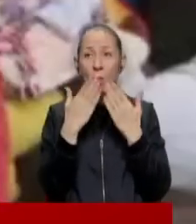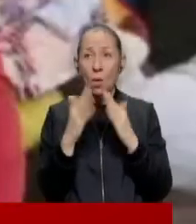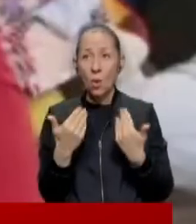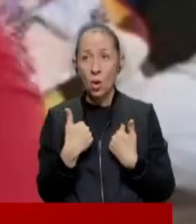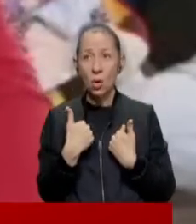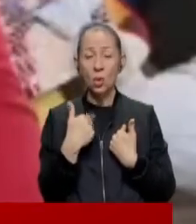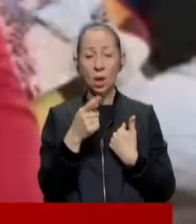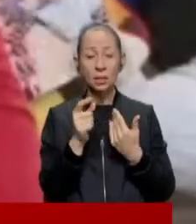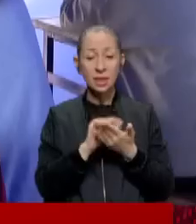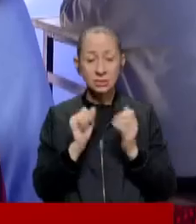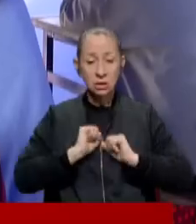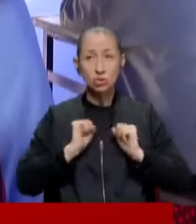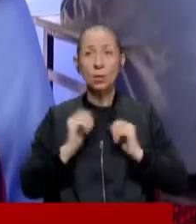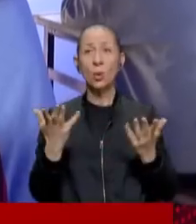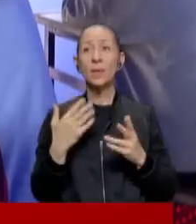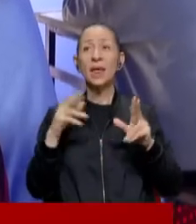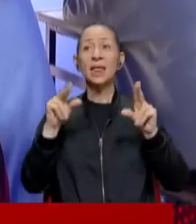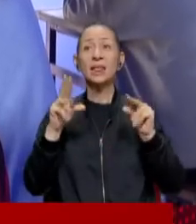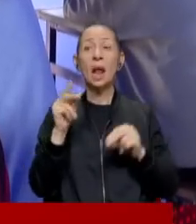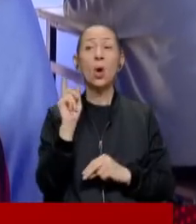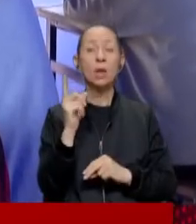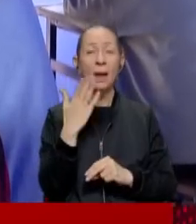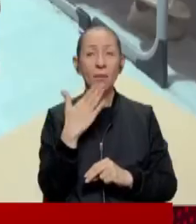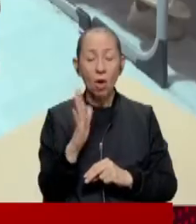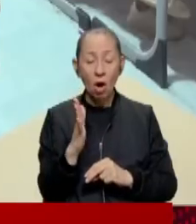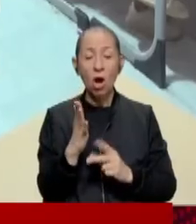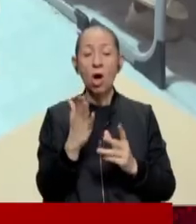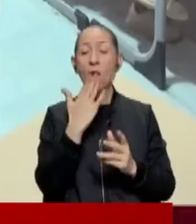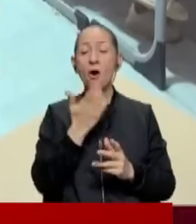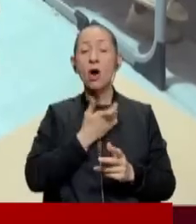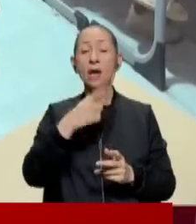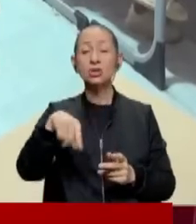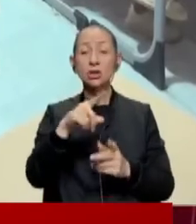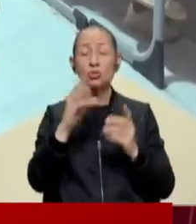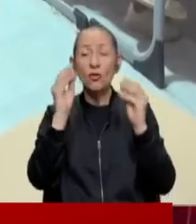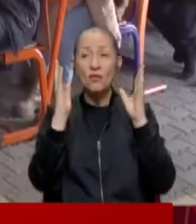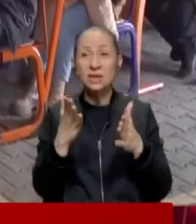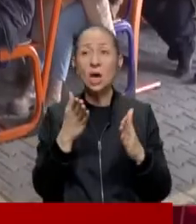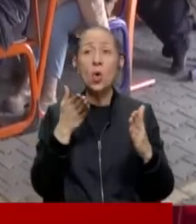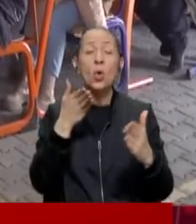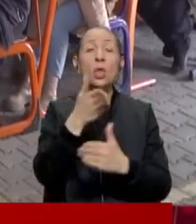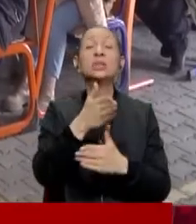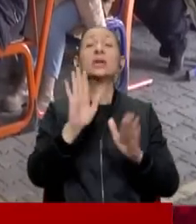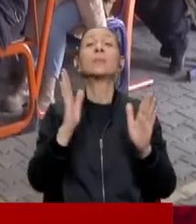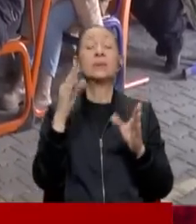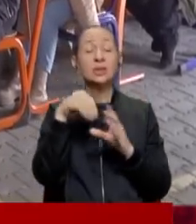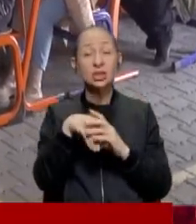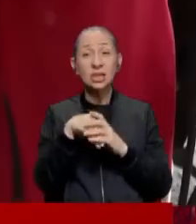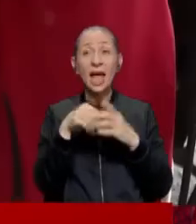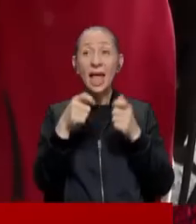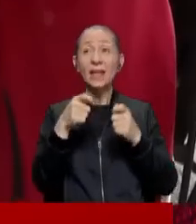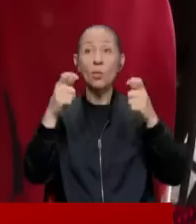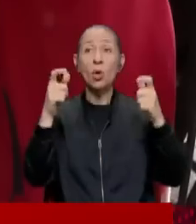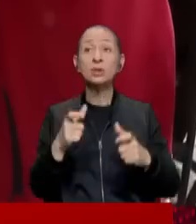onların ders de göremiyorum yeterli öğretmen yok öğrencilerin büyük bir çoğunluğu ulaşımını sağlayamadığı için eğitim